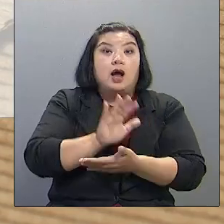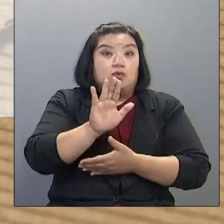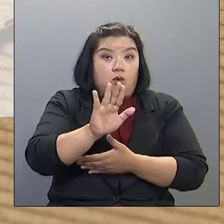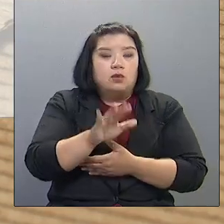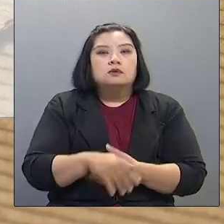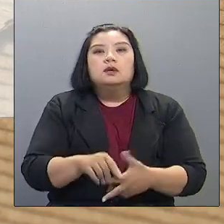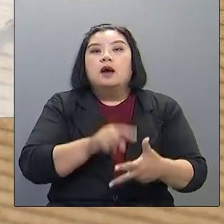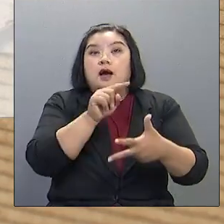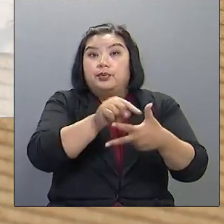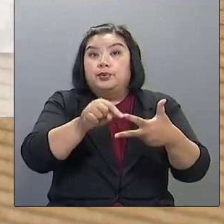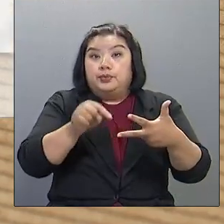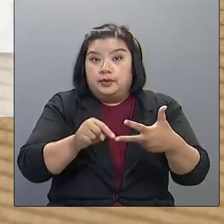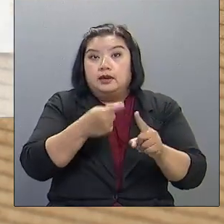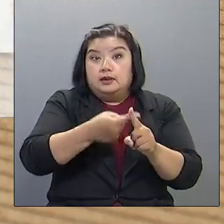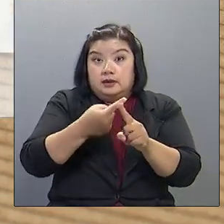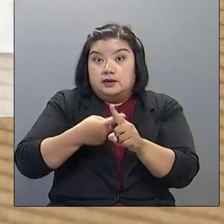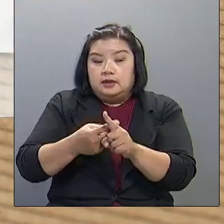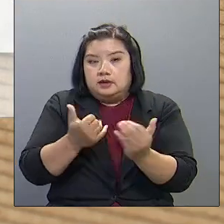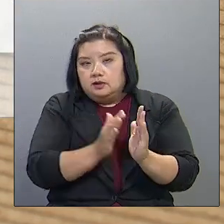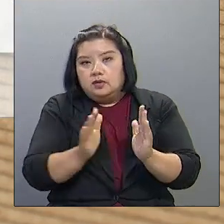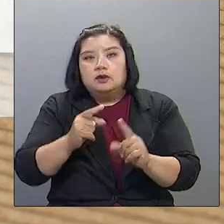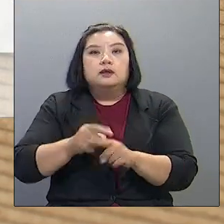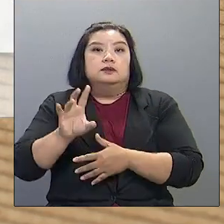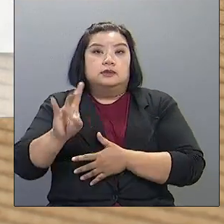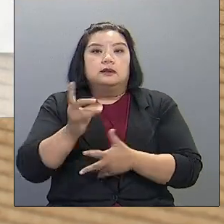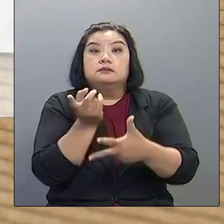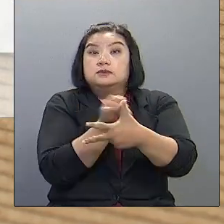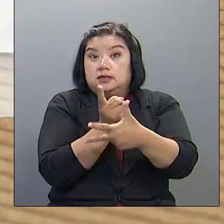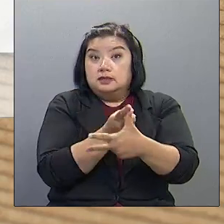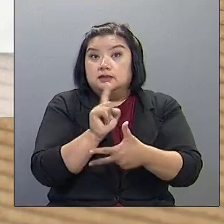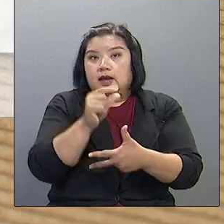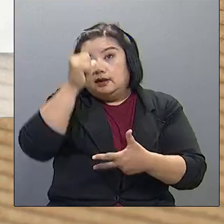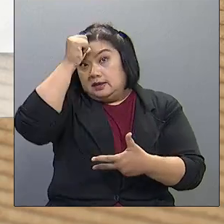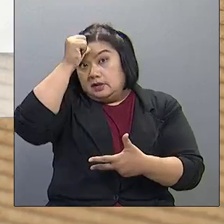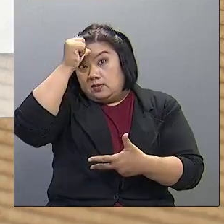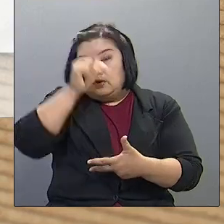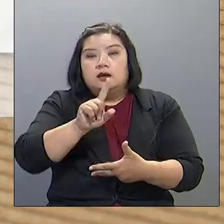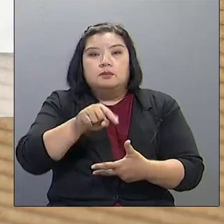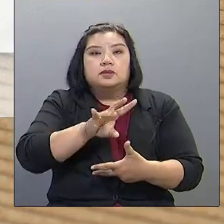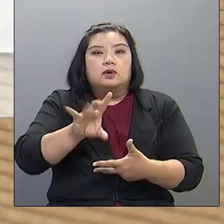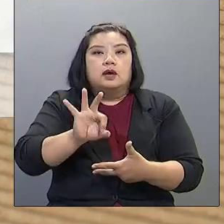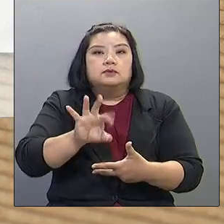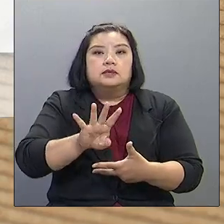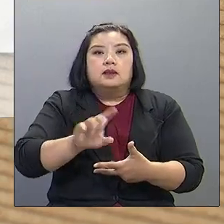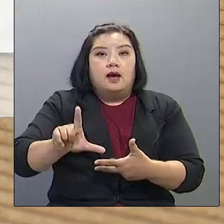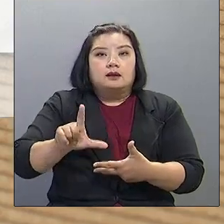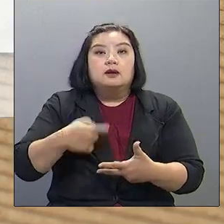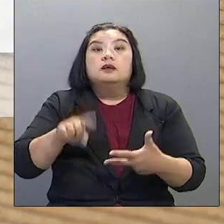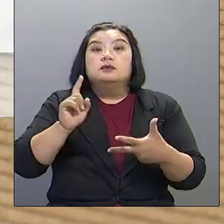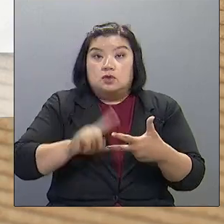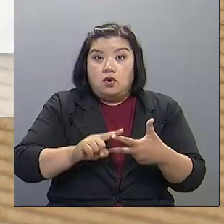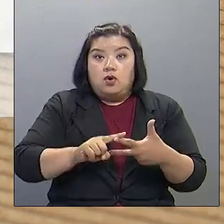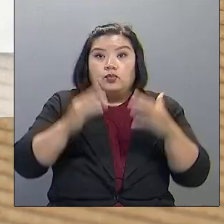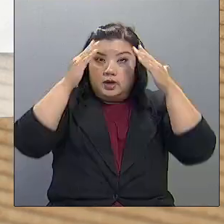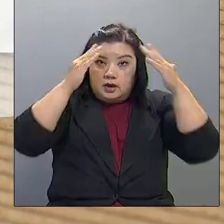ไทยนะคะช่วงมกราคมถึงกรกฎาคมปีนี้อันดับ1ค่ะก็คืออินโดนีเซีย 1,794 ล้านบาทตามมาด้วยเวียดนามนะ